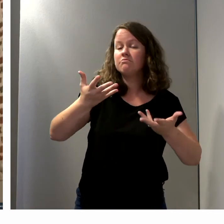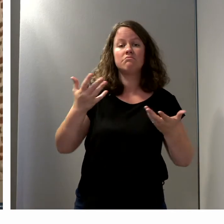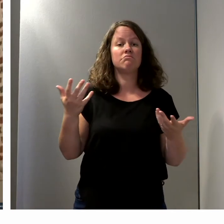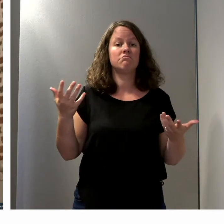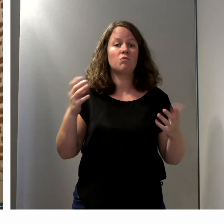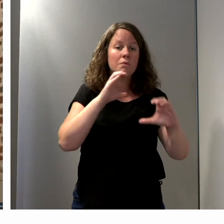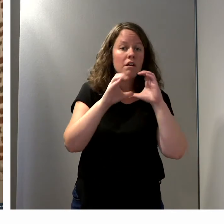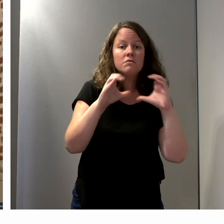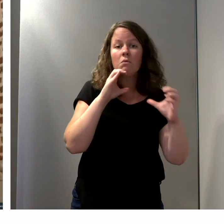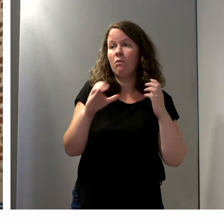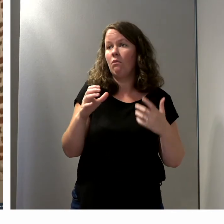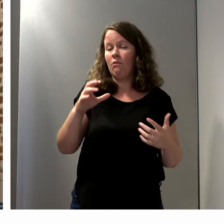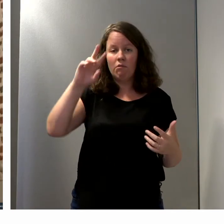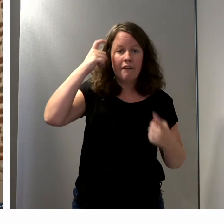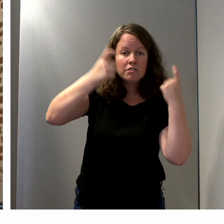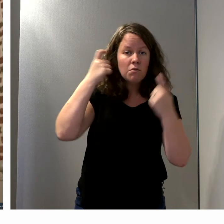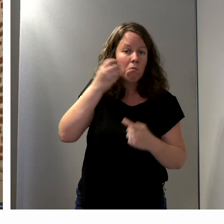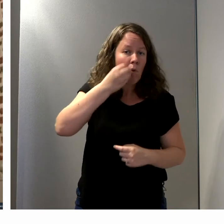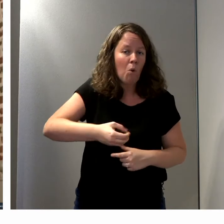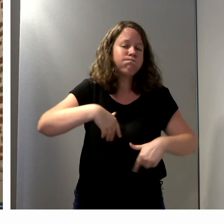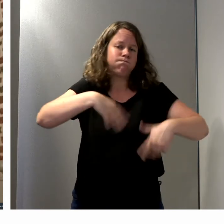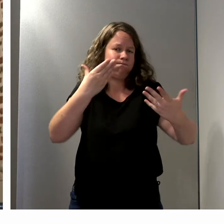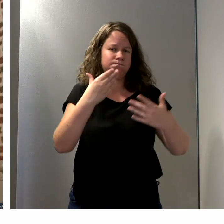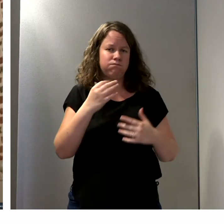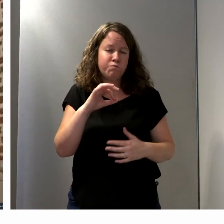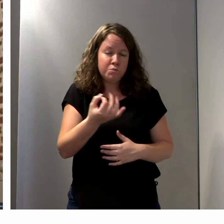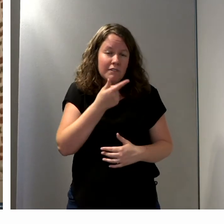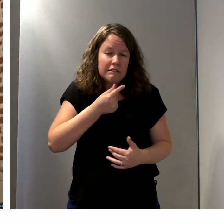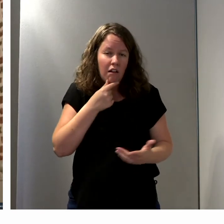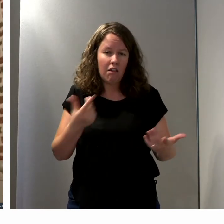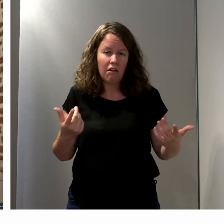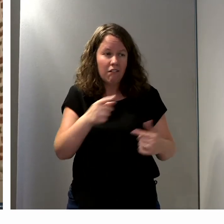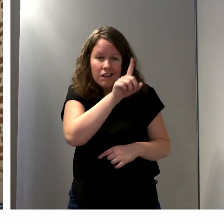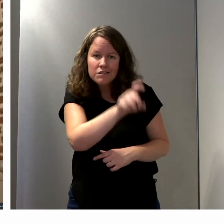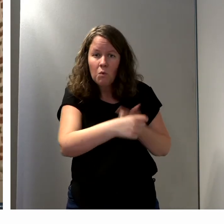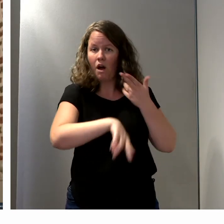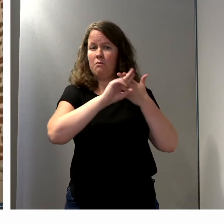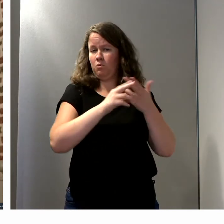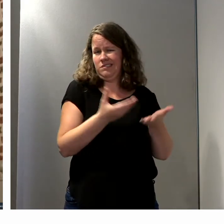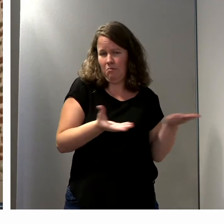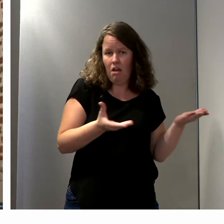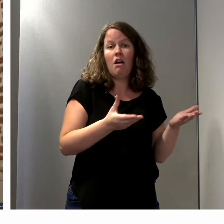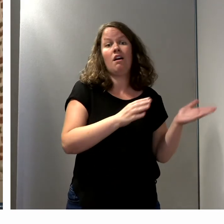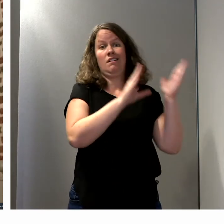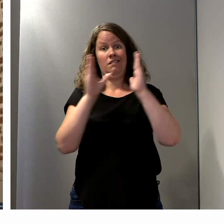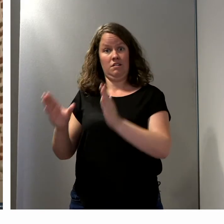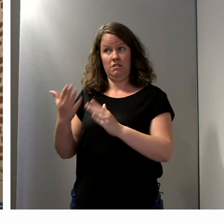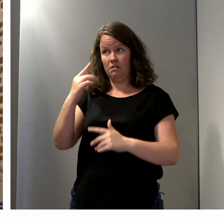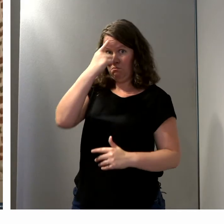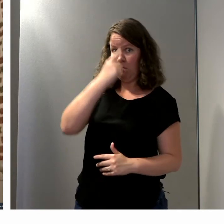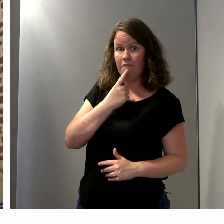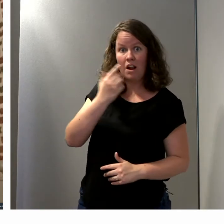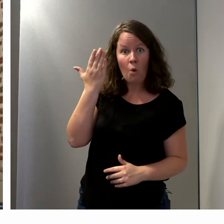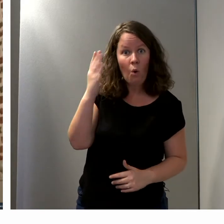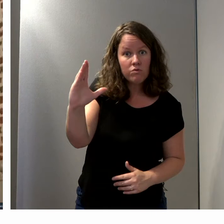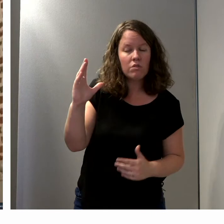cas, est dans des modes relativement communs. Donc là, du coup, la discussion, elle est peut-être beaucoup plus facile. Mais sur d'autres publics qui ont d'autres